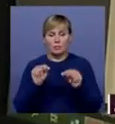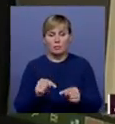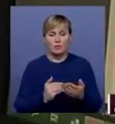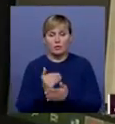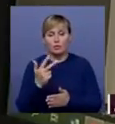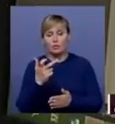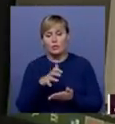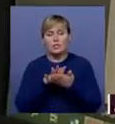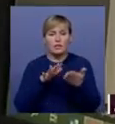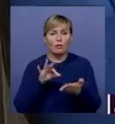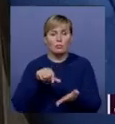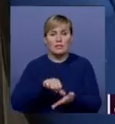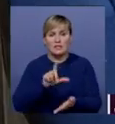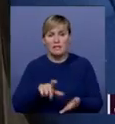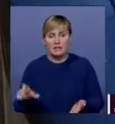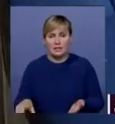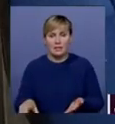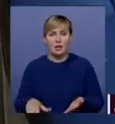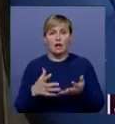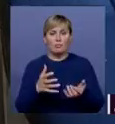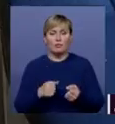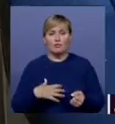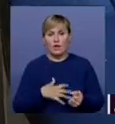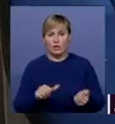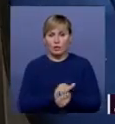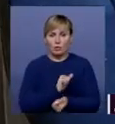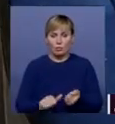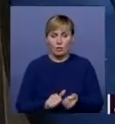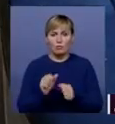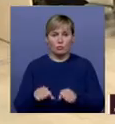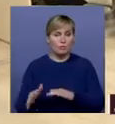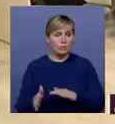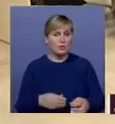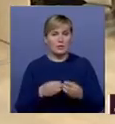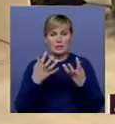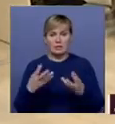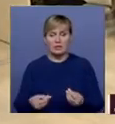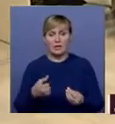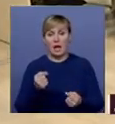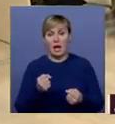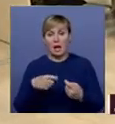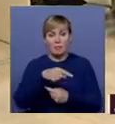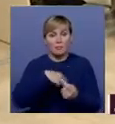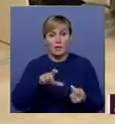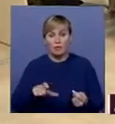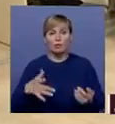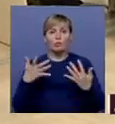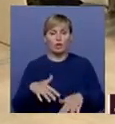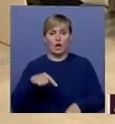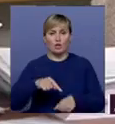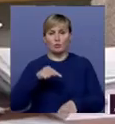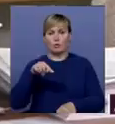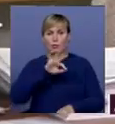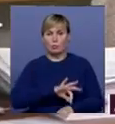300 заявок от представителей бизнеса. Получить важный документ можно в течение 10 дней. А вот алматинские предприниматели уже ощутили